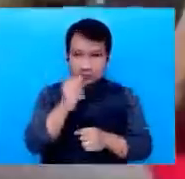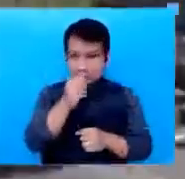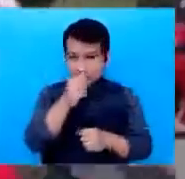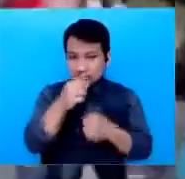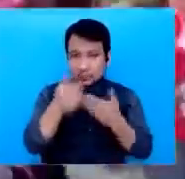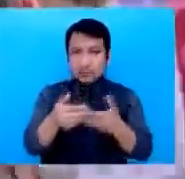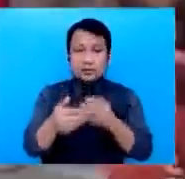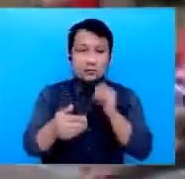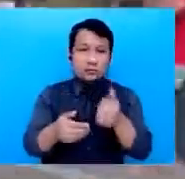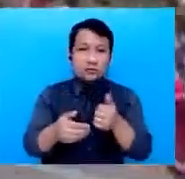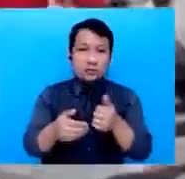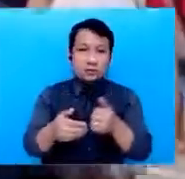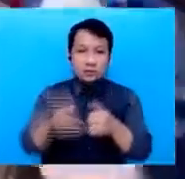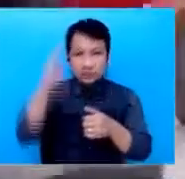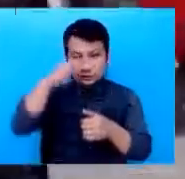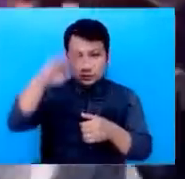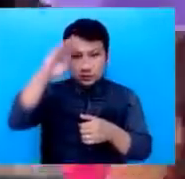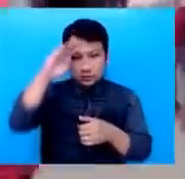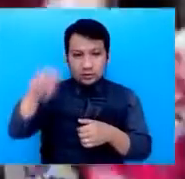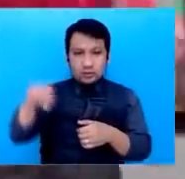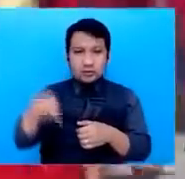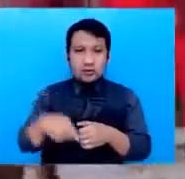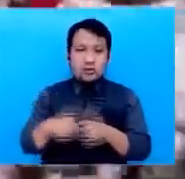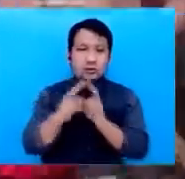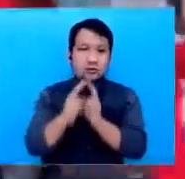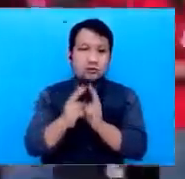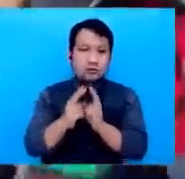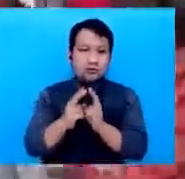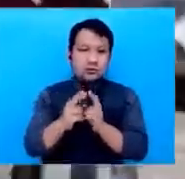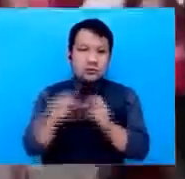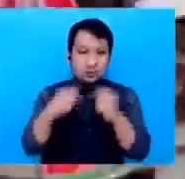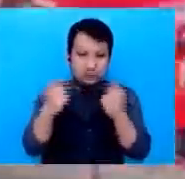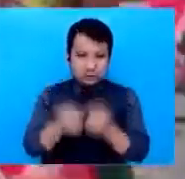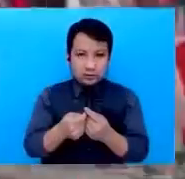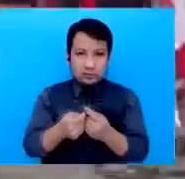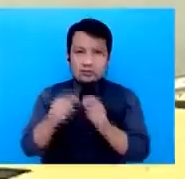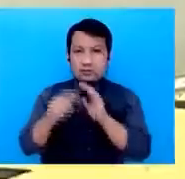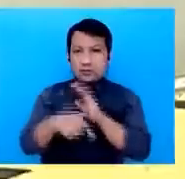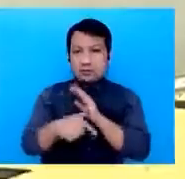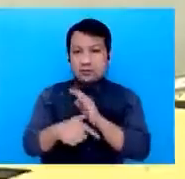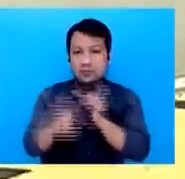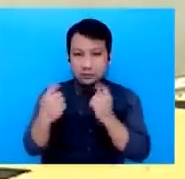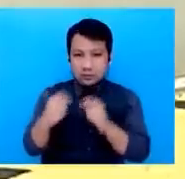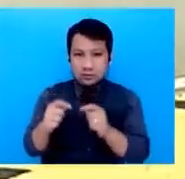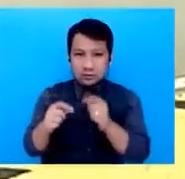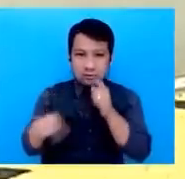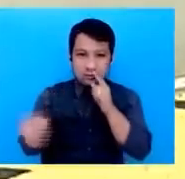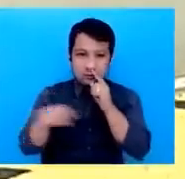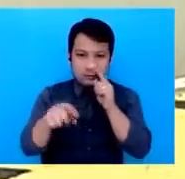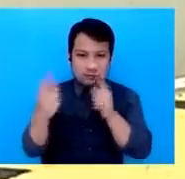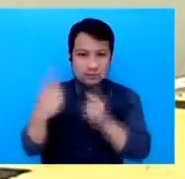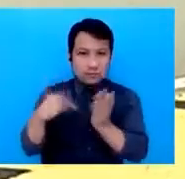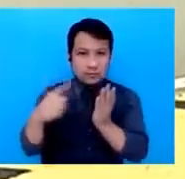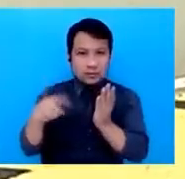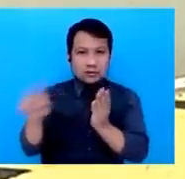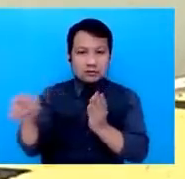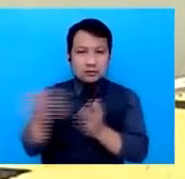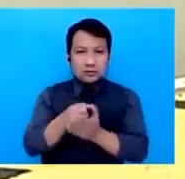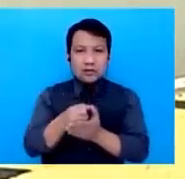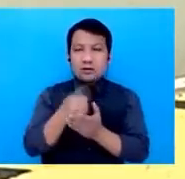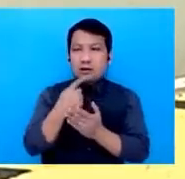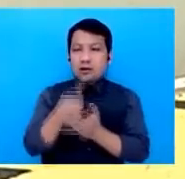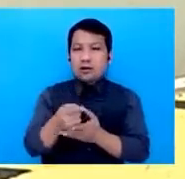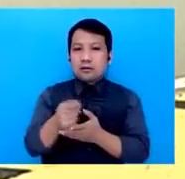bukas sa Cavite ang caravan ng tinaguriang Uniteam. Paolo Marga, mamaya ay susubukan nga natin na makuha o kuhanan ng pahayag